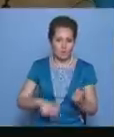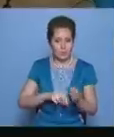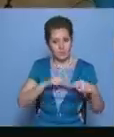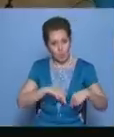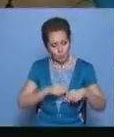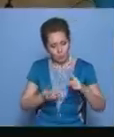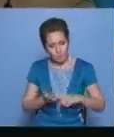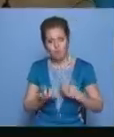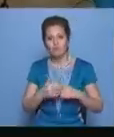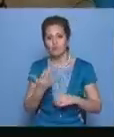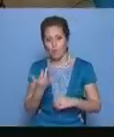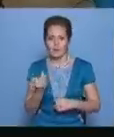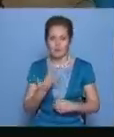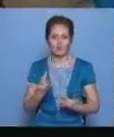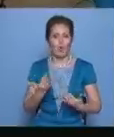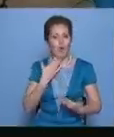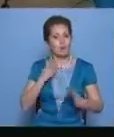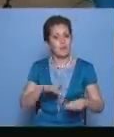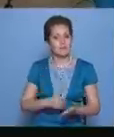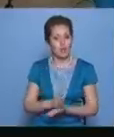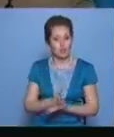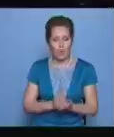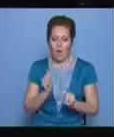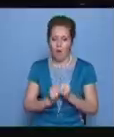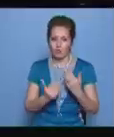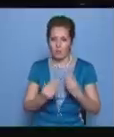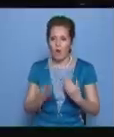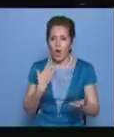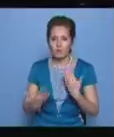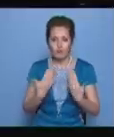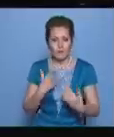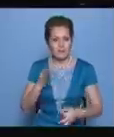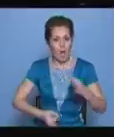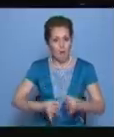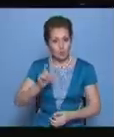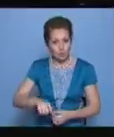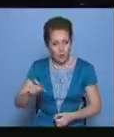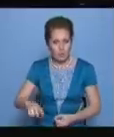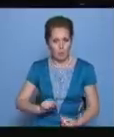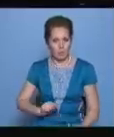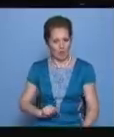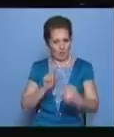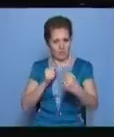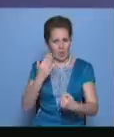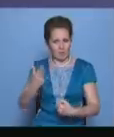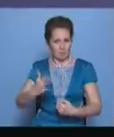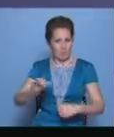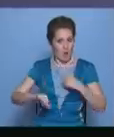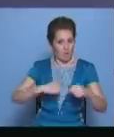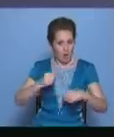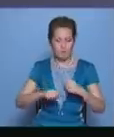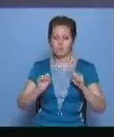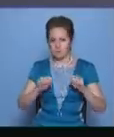профдеформации, оставшихся на службе. Каждодневное общение с осужденными, противостояние их провокациям способно повлиять на любую, даже